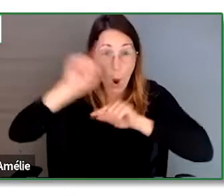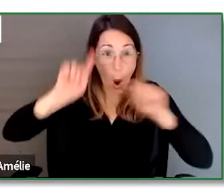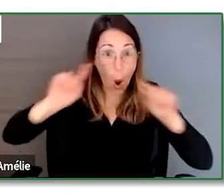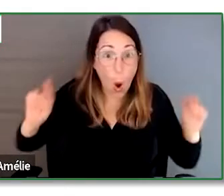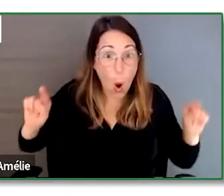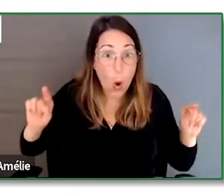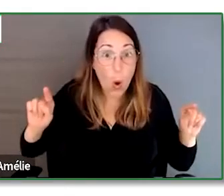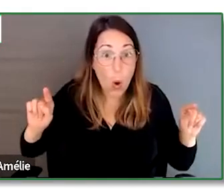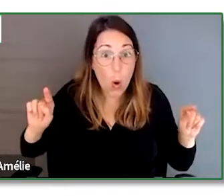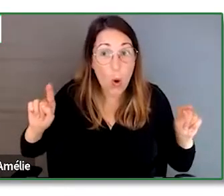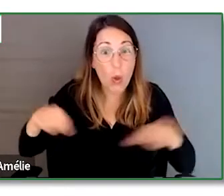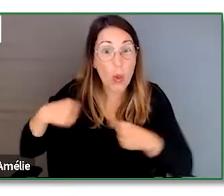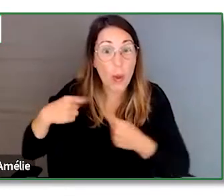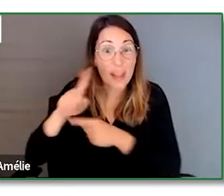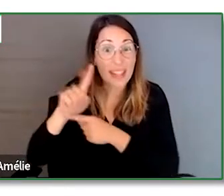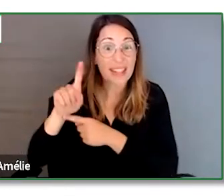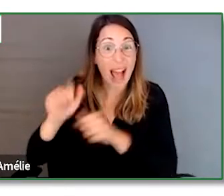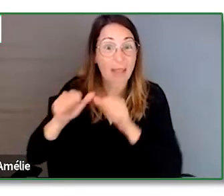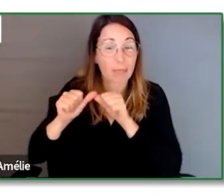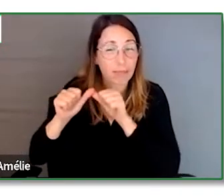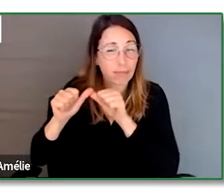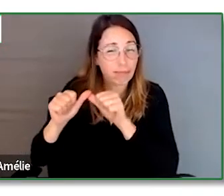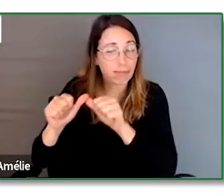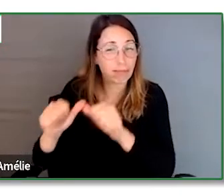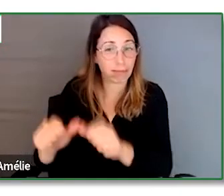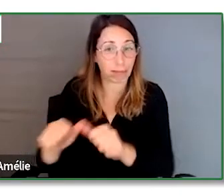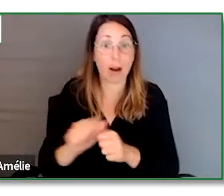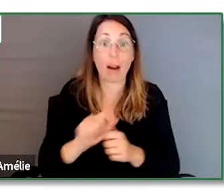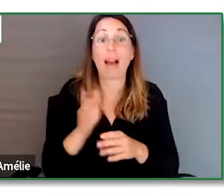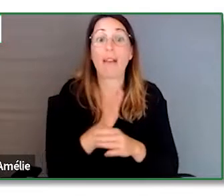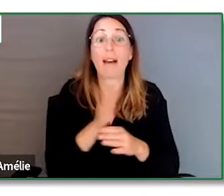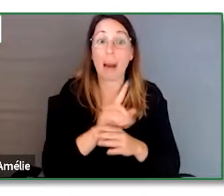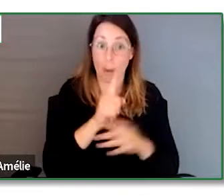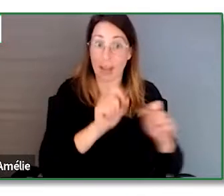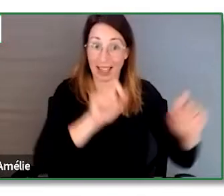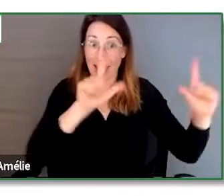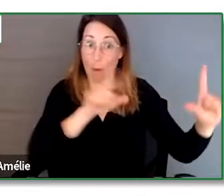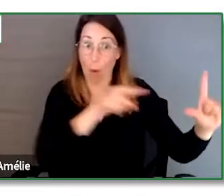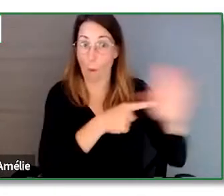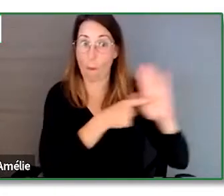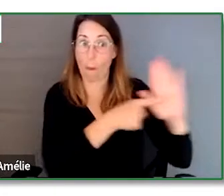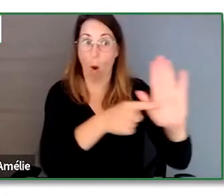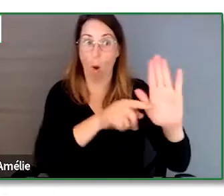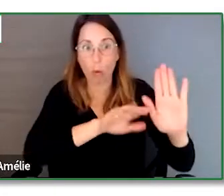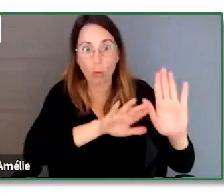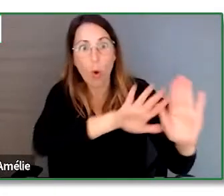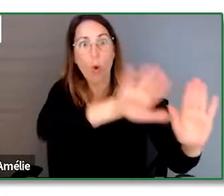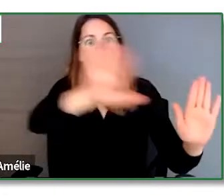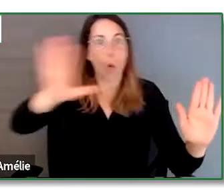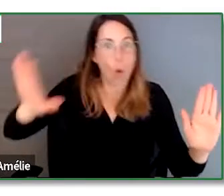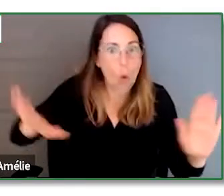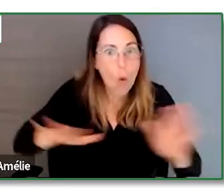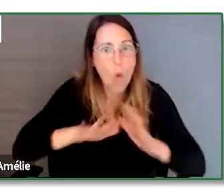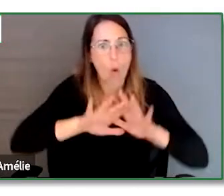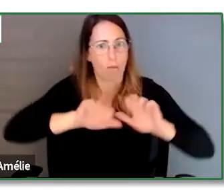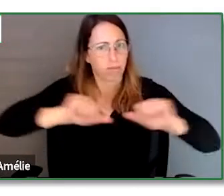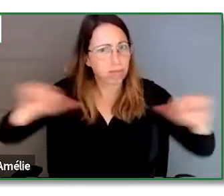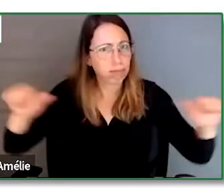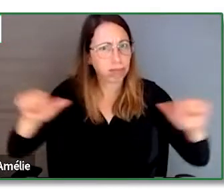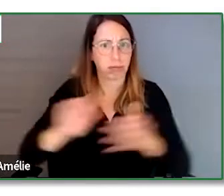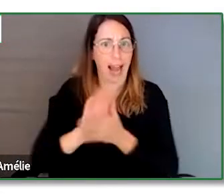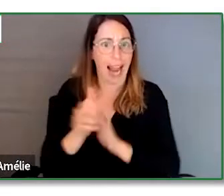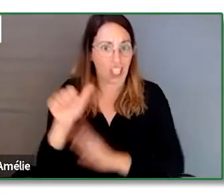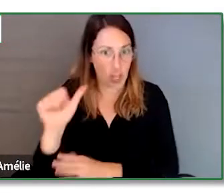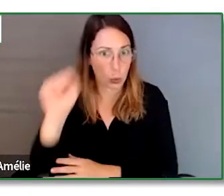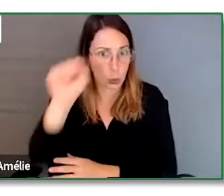dans la première diapo, je veux vous montrer l'ampleur, la grosseur de l'agence. Je sais qu'on parle beaucoup dans les prochains jours,